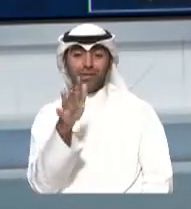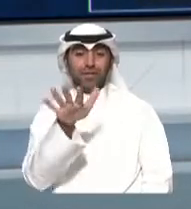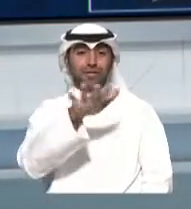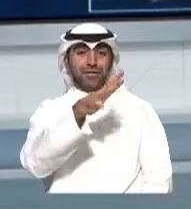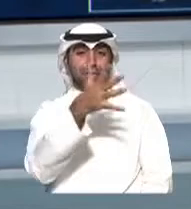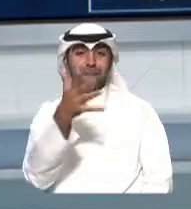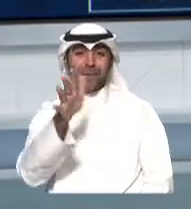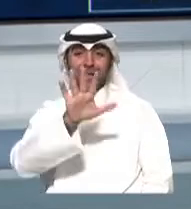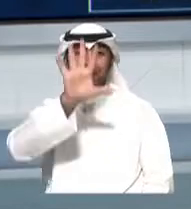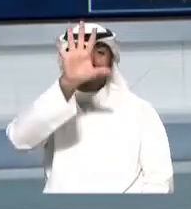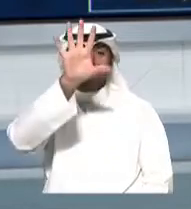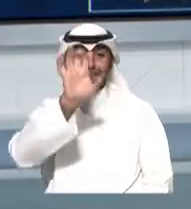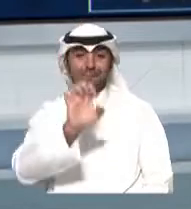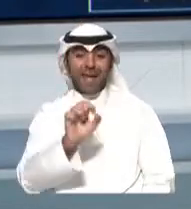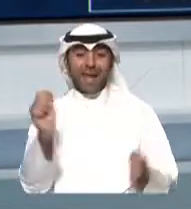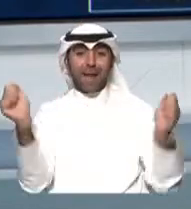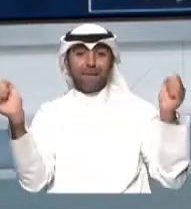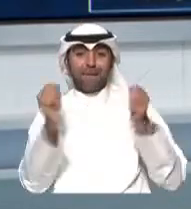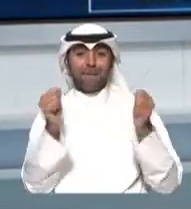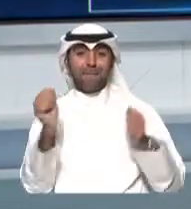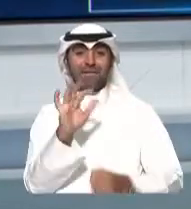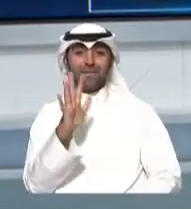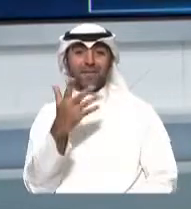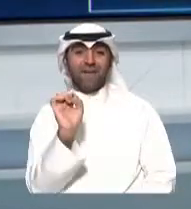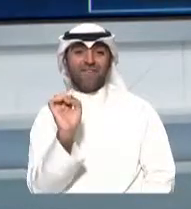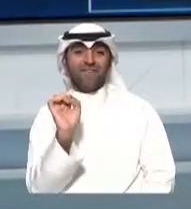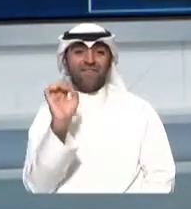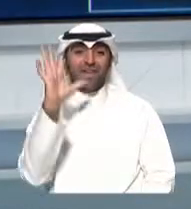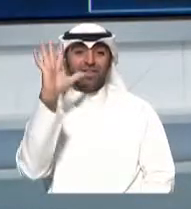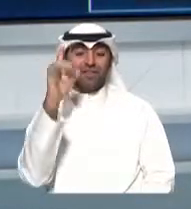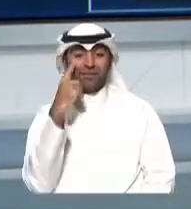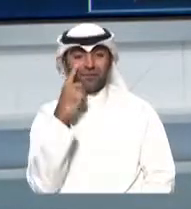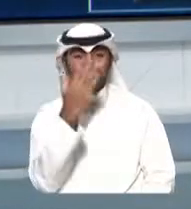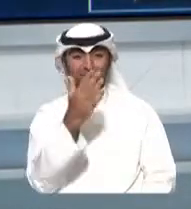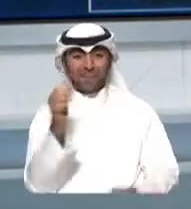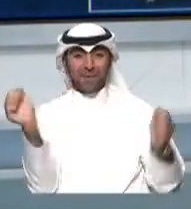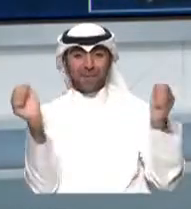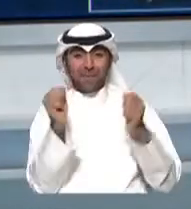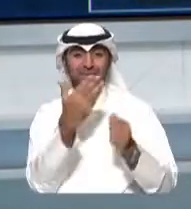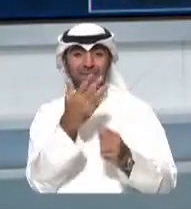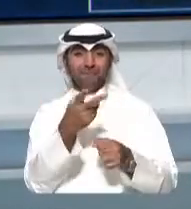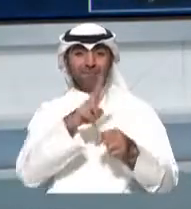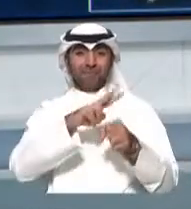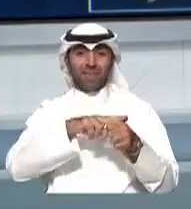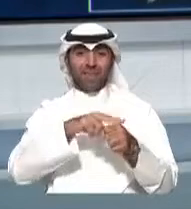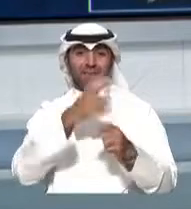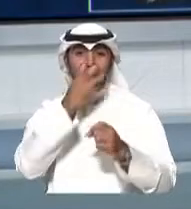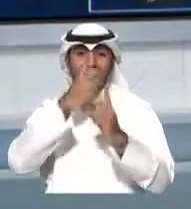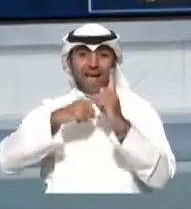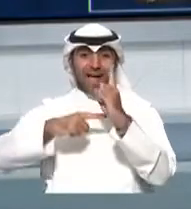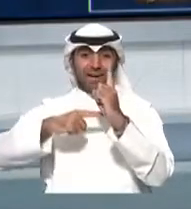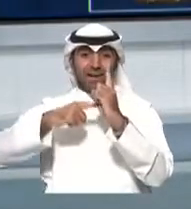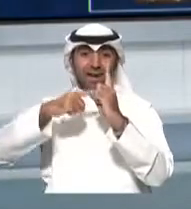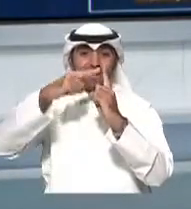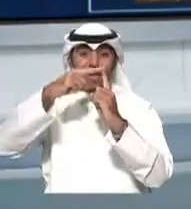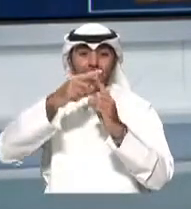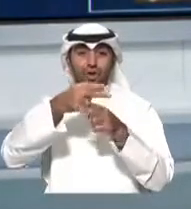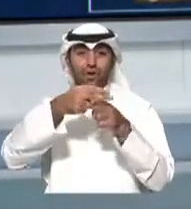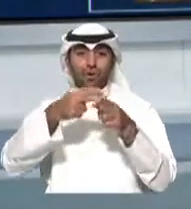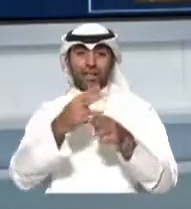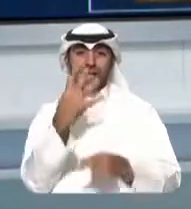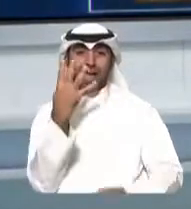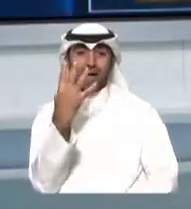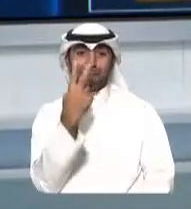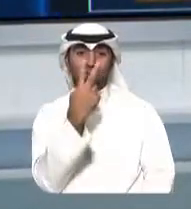المتأخرة من الليل والفجر خارج المدينة. سواحلنا الجنوبية تتراوح ما بين 24 إلى 28 درجة مئوية. منتصف نهار يوم الغد